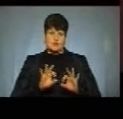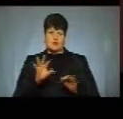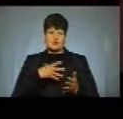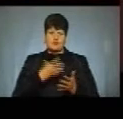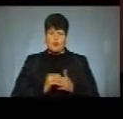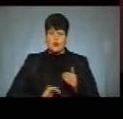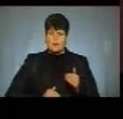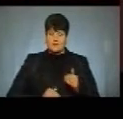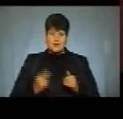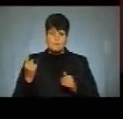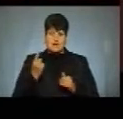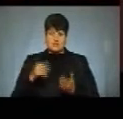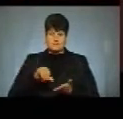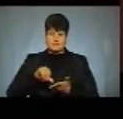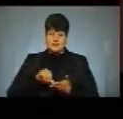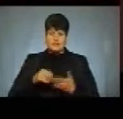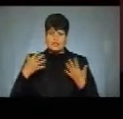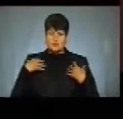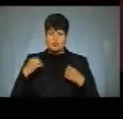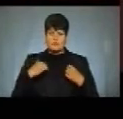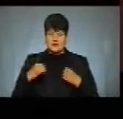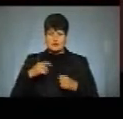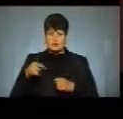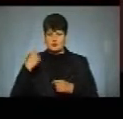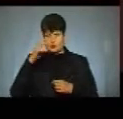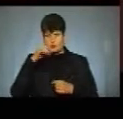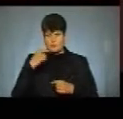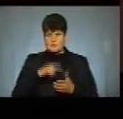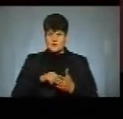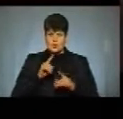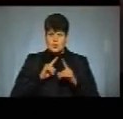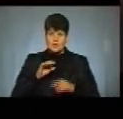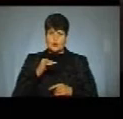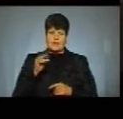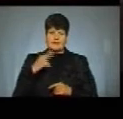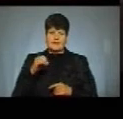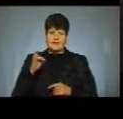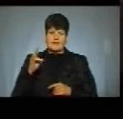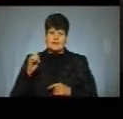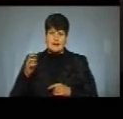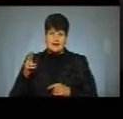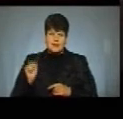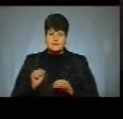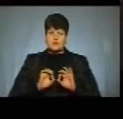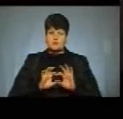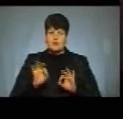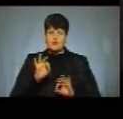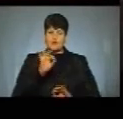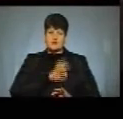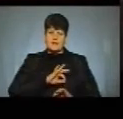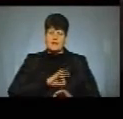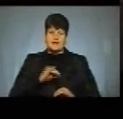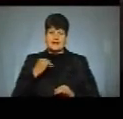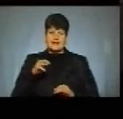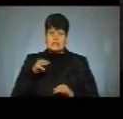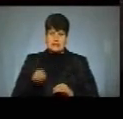Перший спікер – начальник управління стратегічного розвитку Тернопільської міськради Юрій Дейнека. Він розповідає про використання IT-технологій